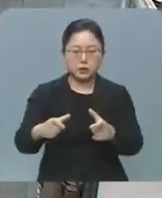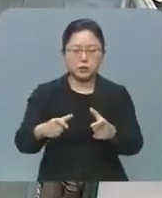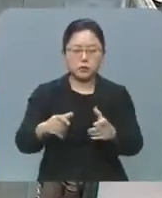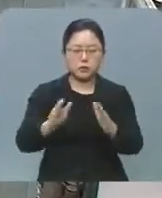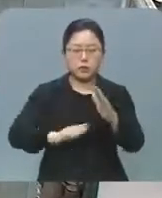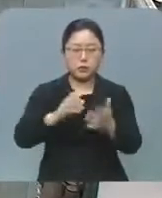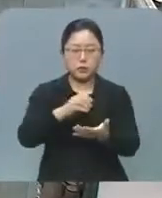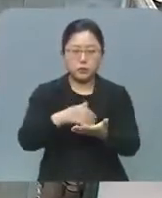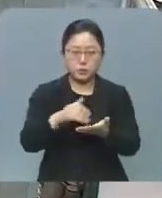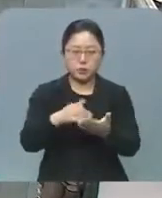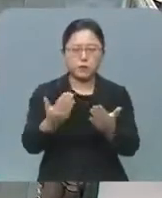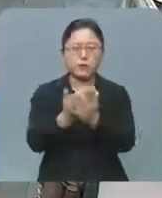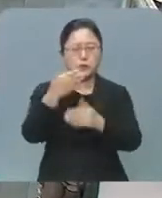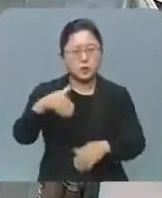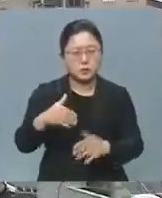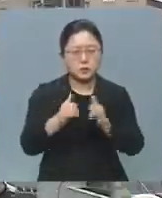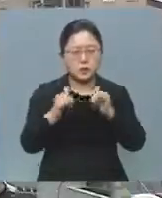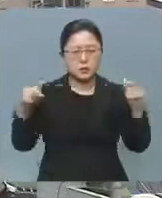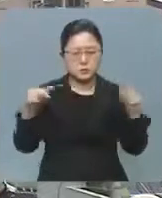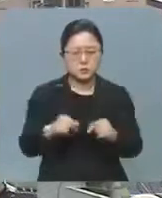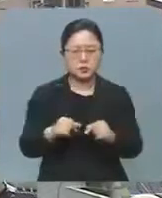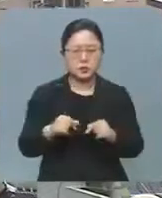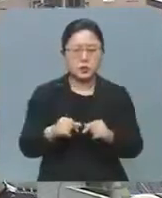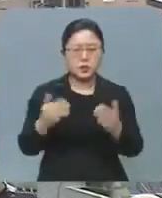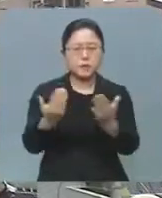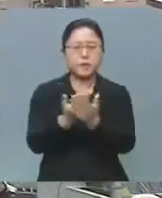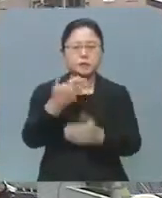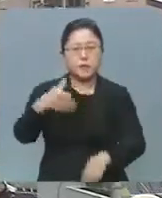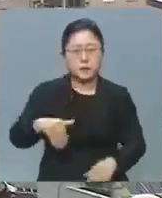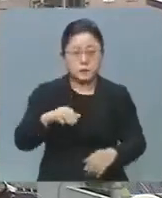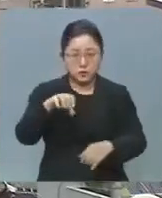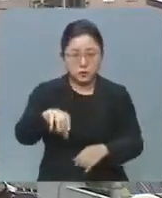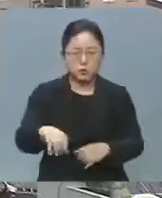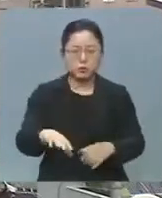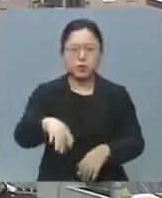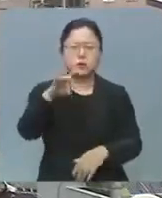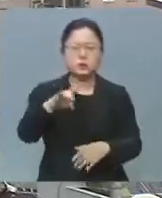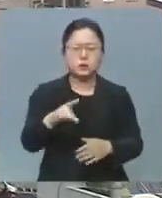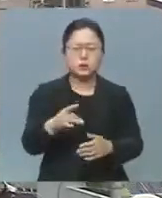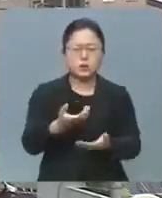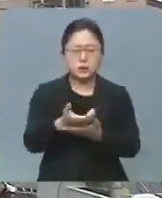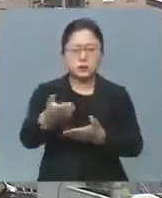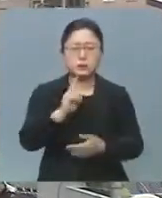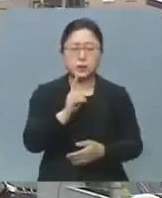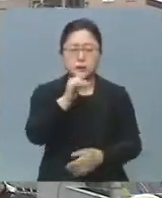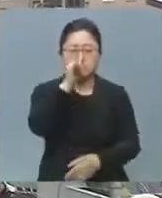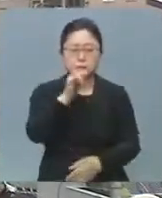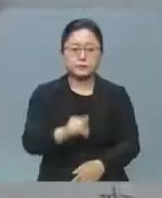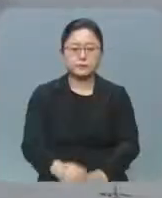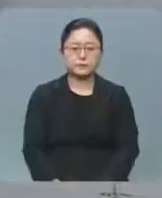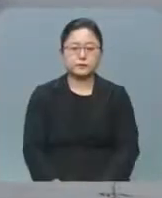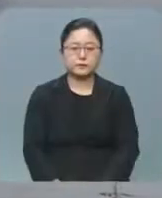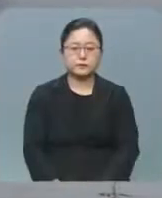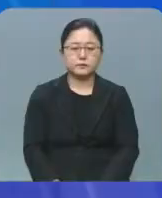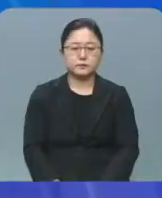숫자와 낙후도, 인구 감소율을 감안해 낙후 지역을 우선 배려해야 한다는 내용을 담고 있습니다.